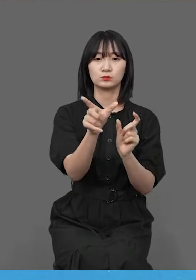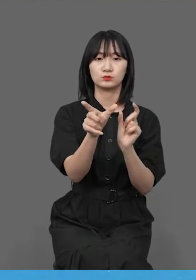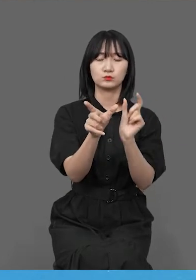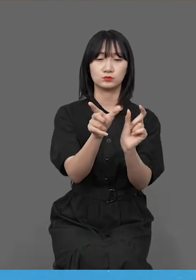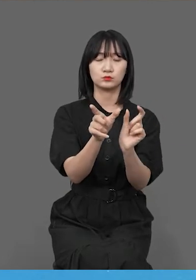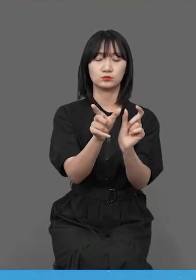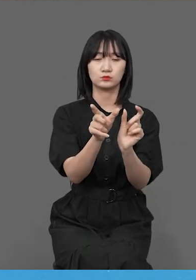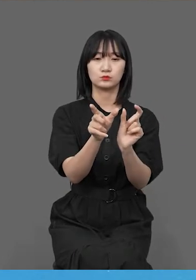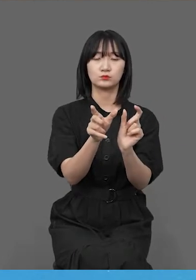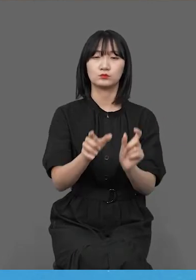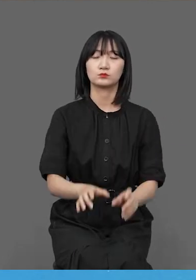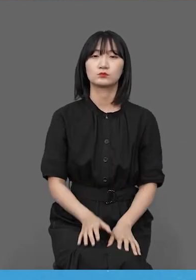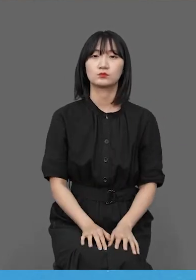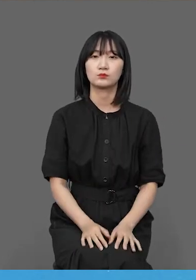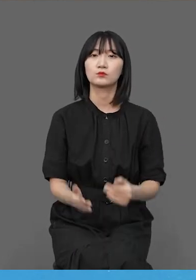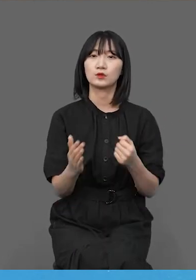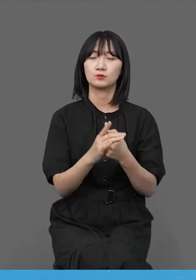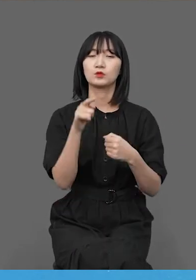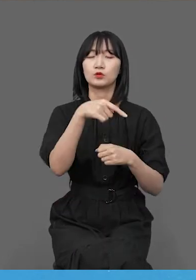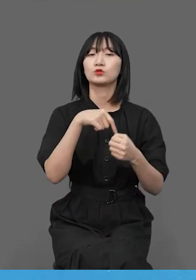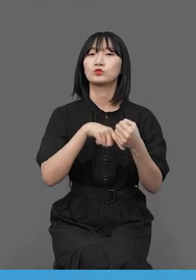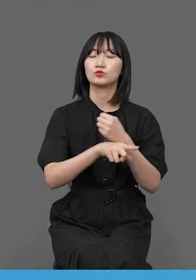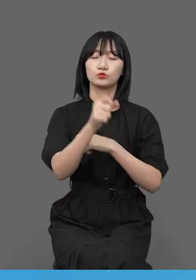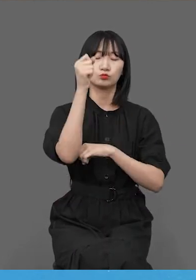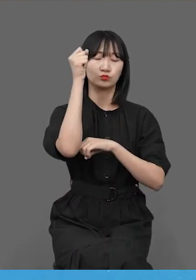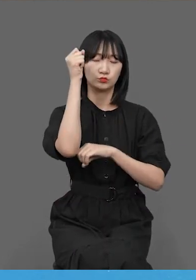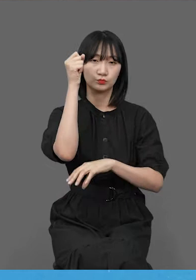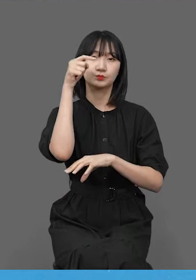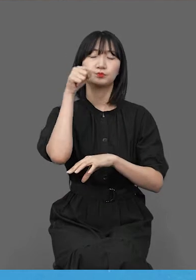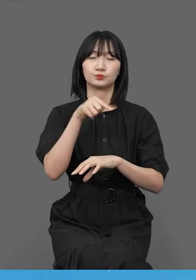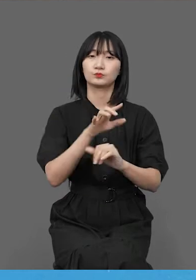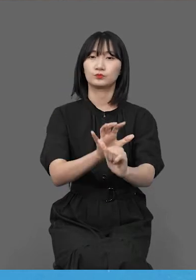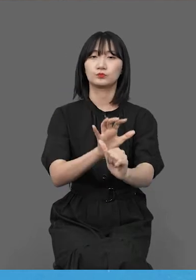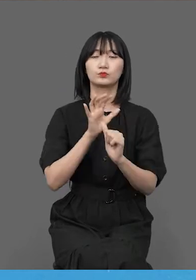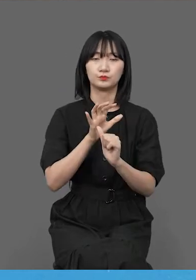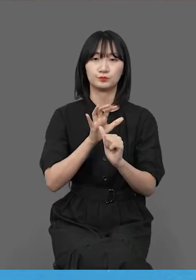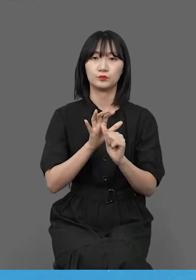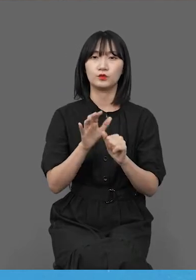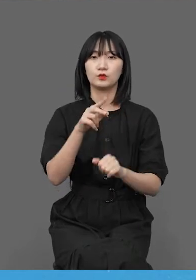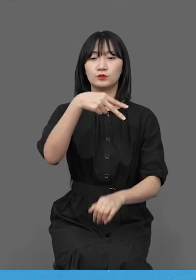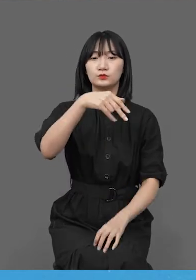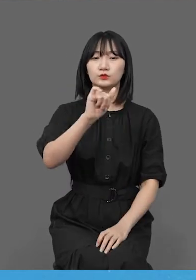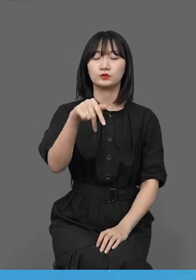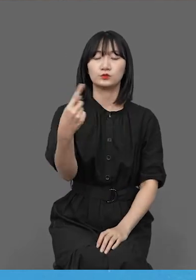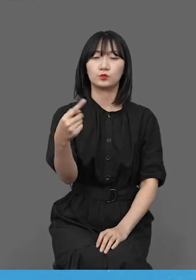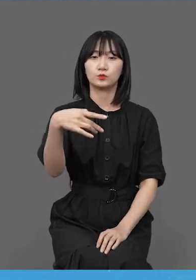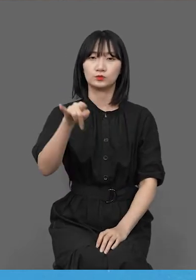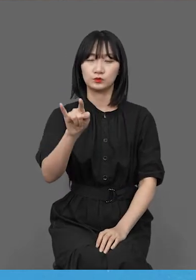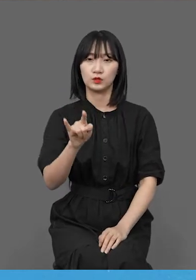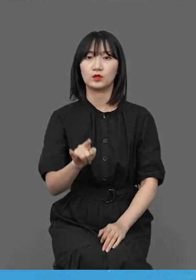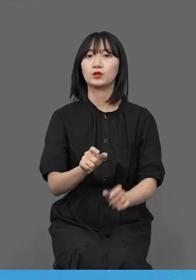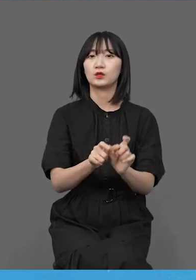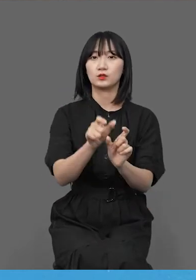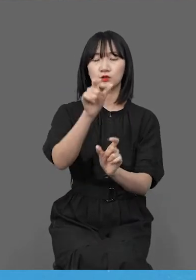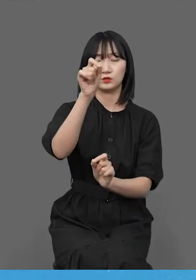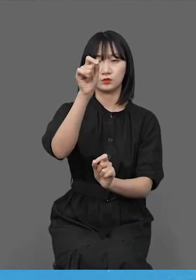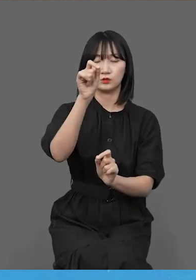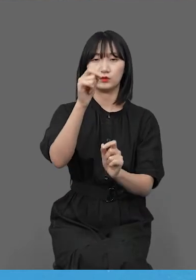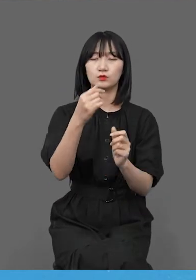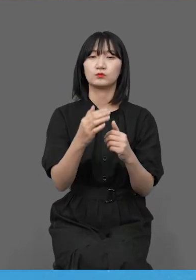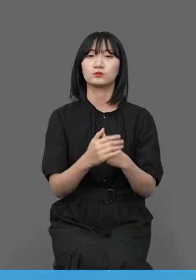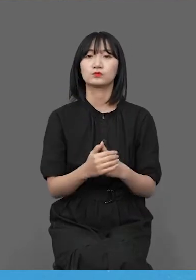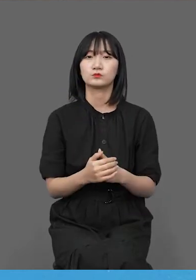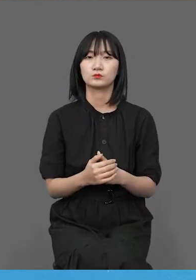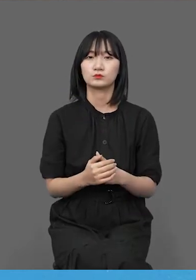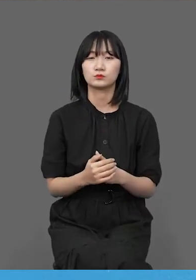얇죠. 그래서 이런 근거들을 가지고 시조새의 깃털이 발달된 상태는